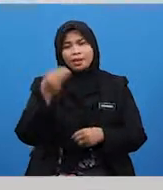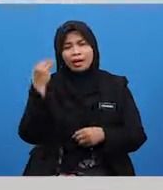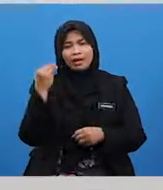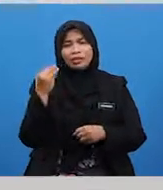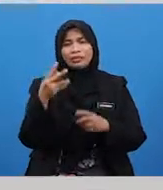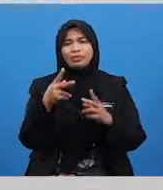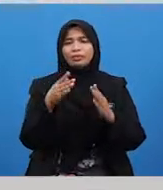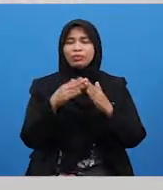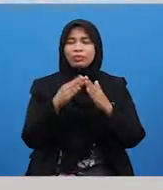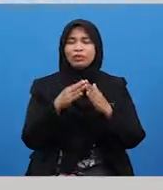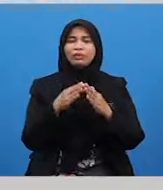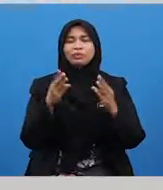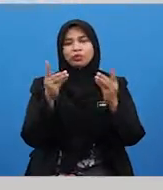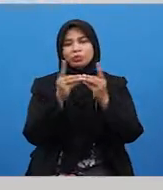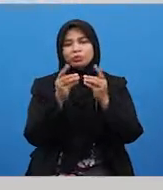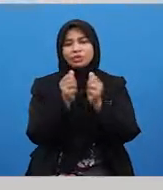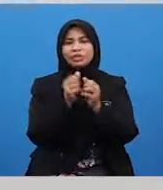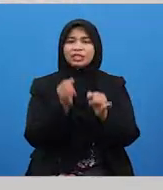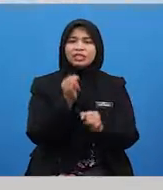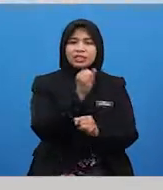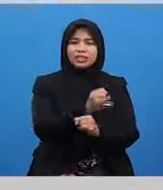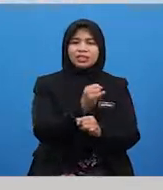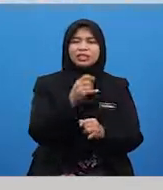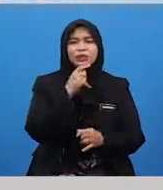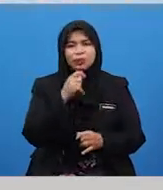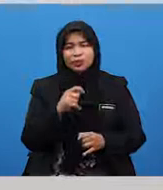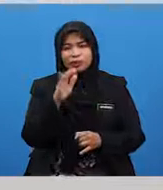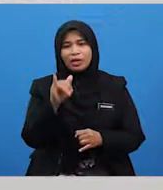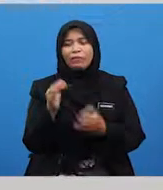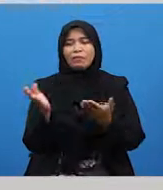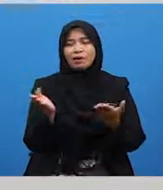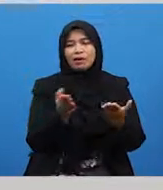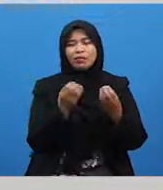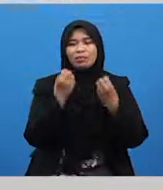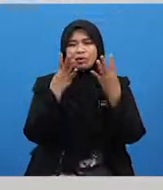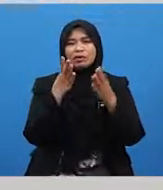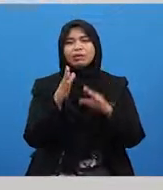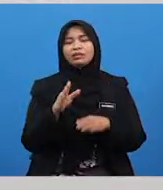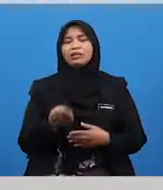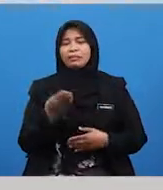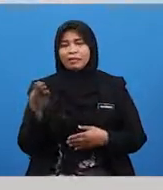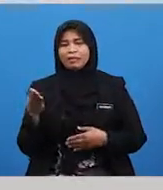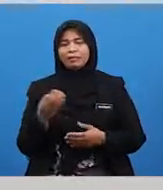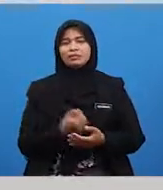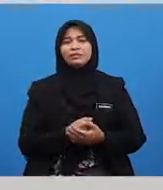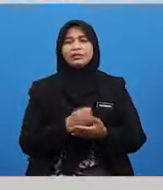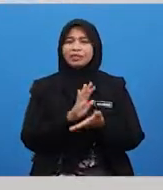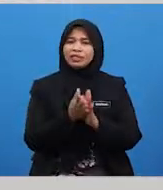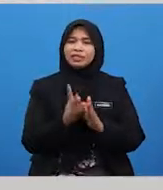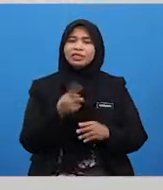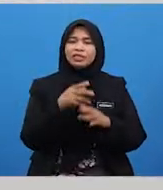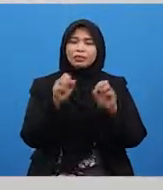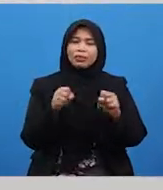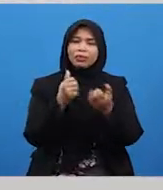terjumpa seorang jiran tua membawa banyak barang, tidak salah kiranya menghulurkan bantuan untuk menolong